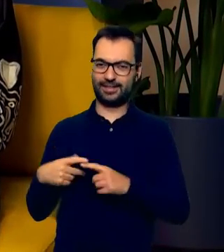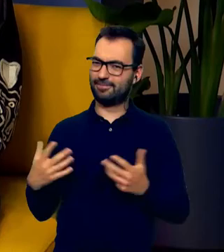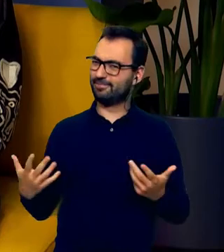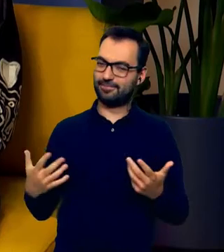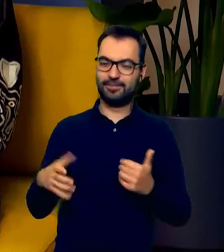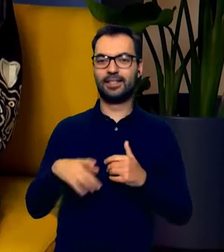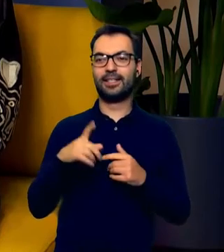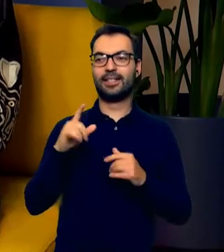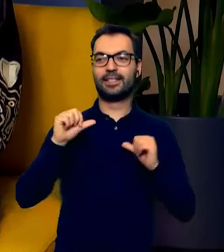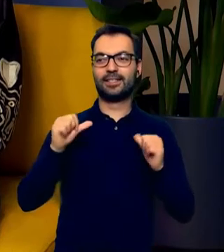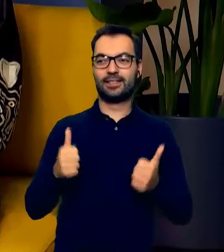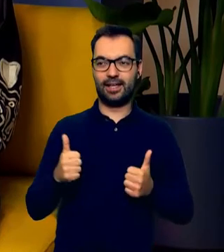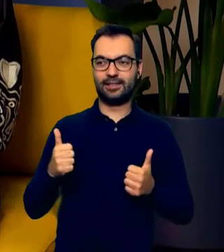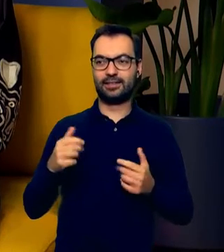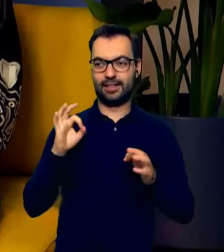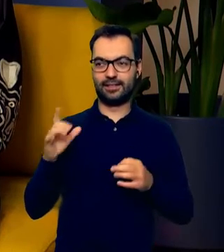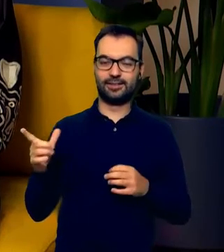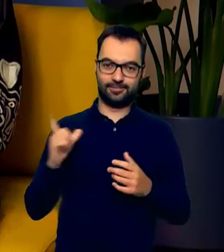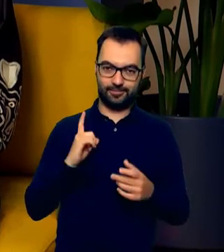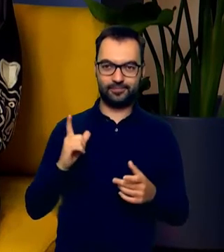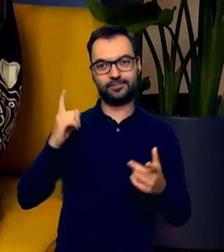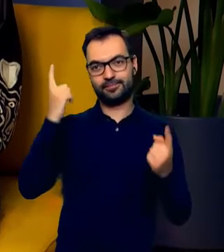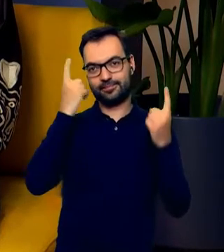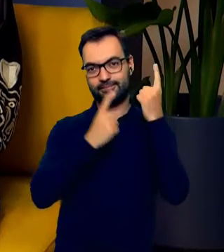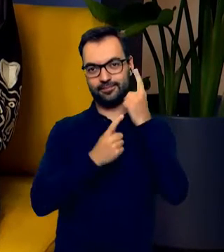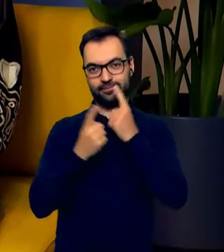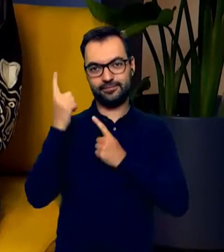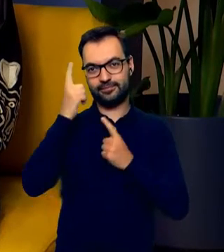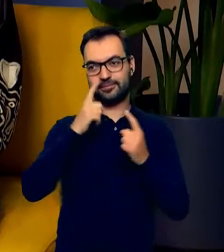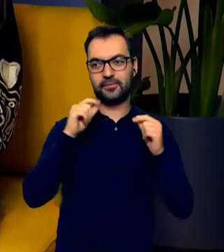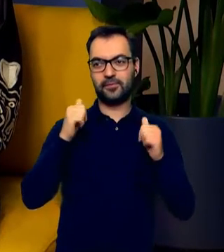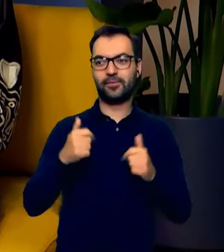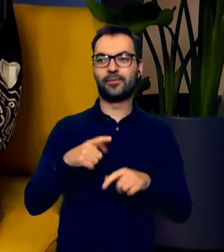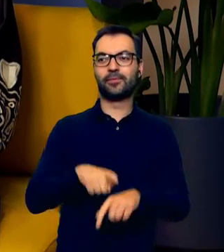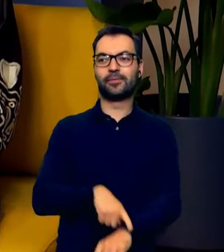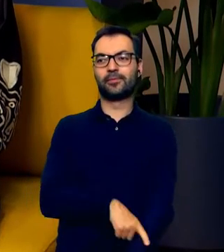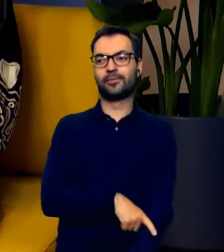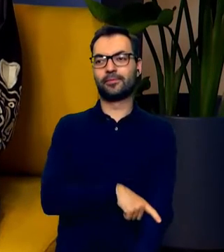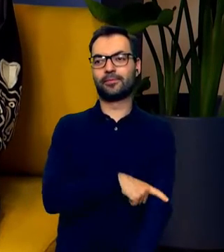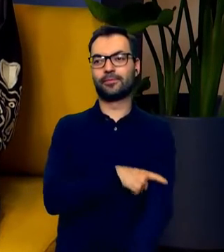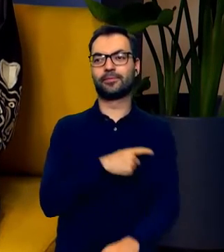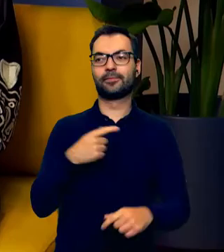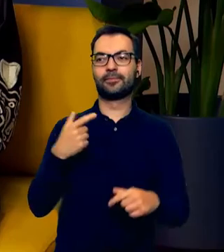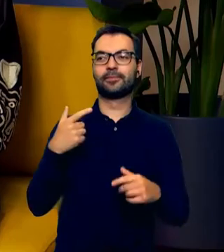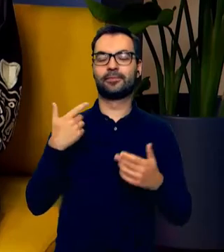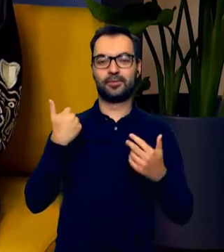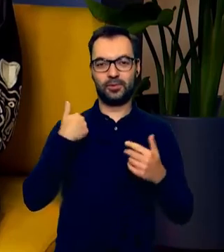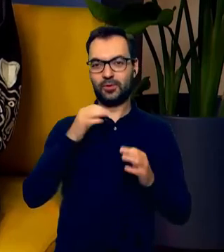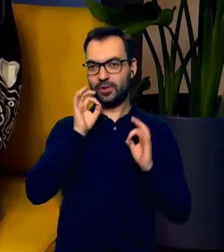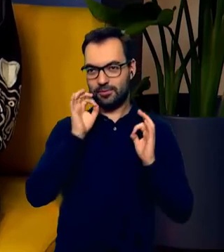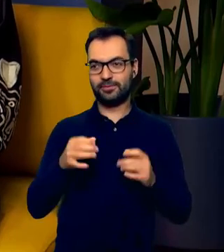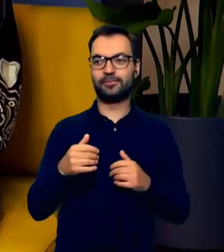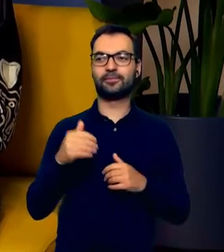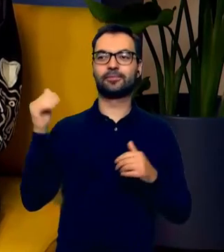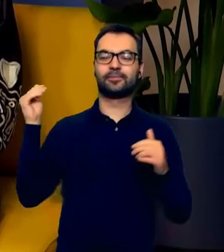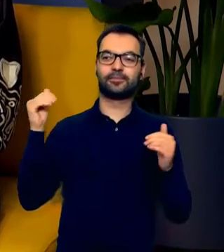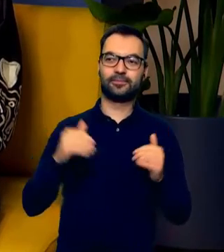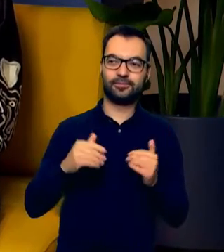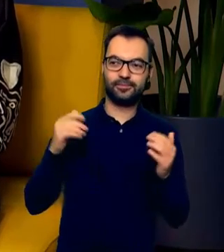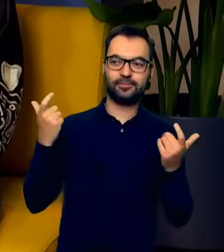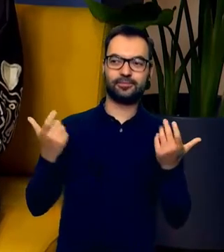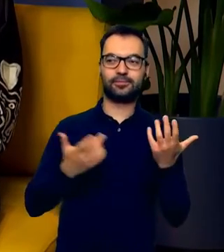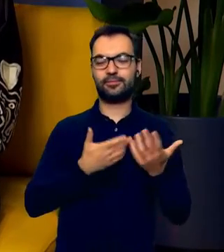który nas dopadł. To znaczy taka refleksja, że długo bardzo zapowiadałyśmy się dobrze, wiesz, być może